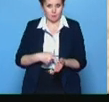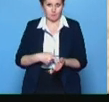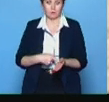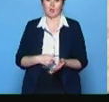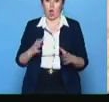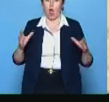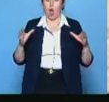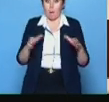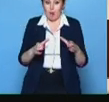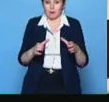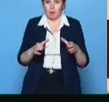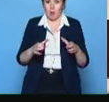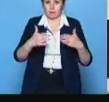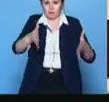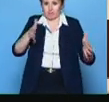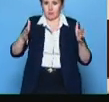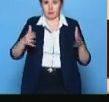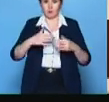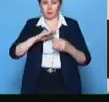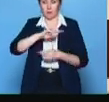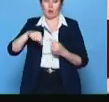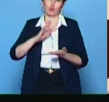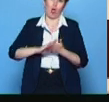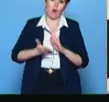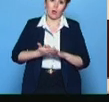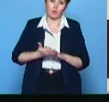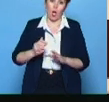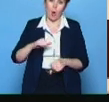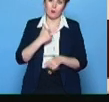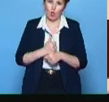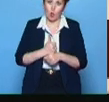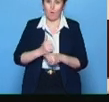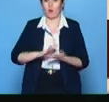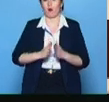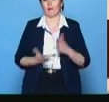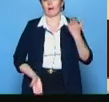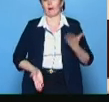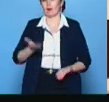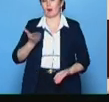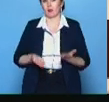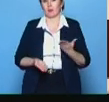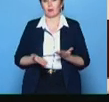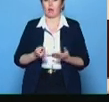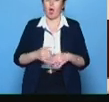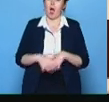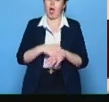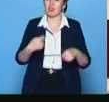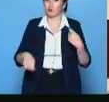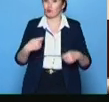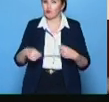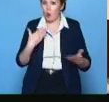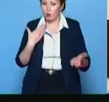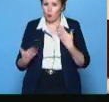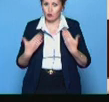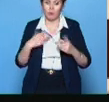застройкой, или на договорной основе, или на, так скажем, на рыночных отношениях